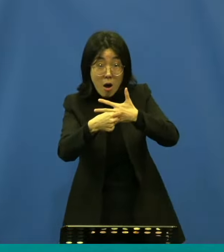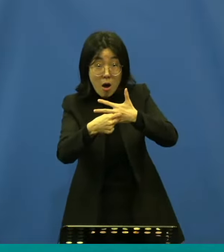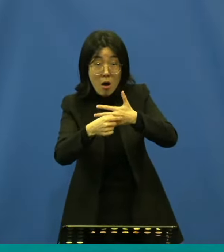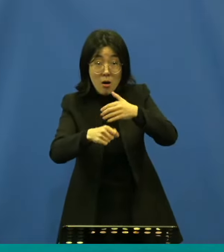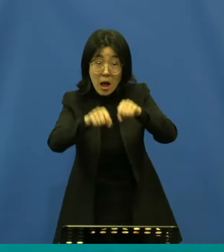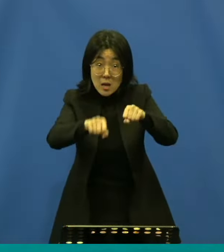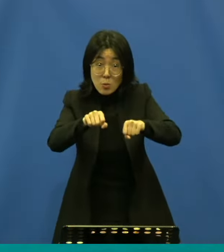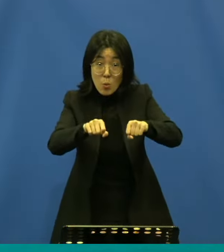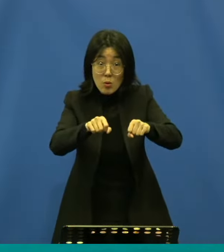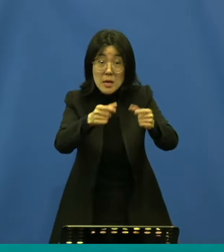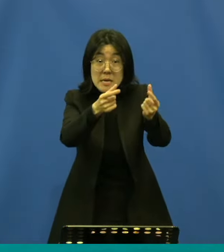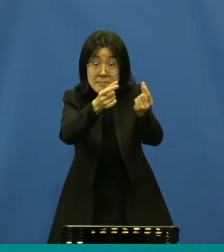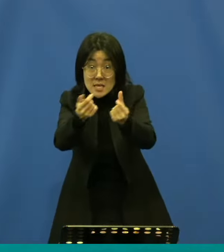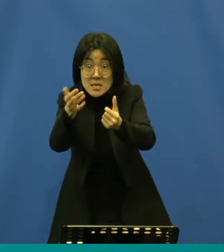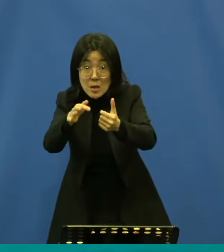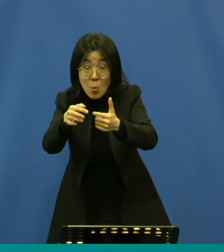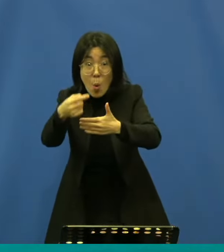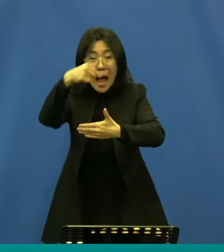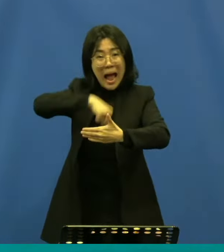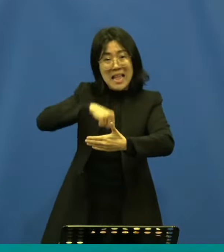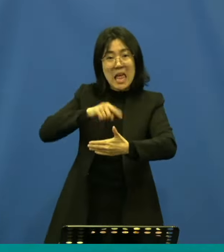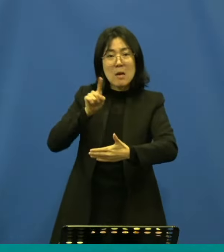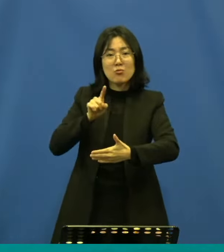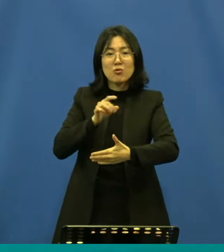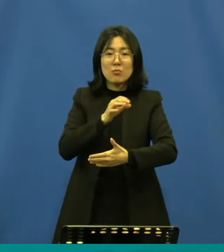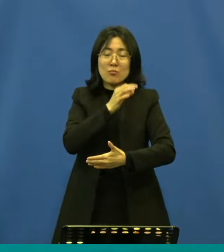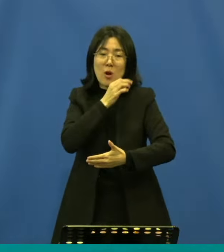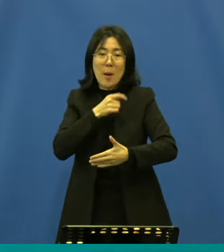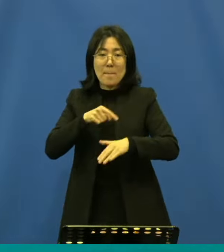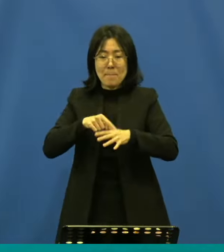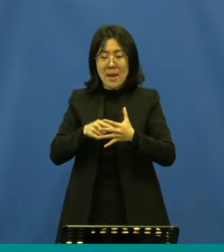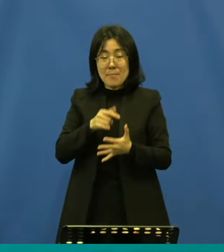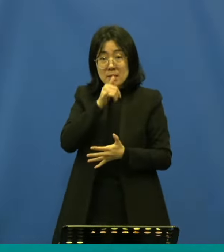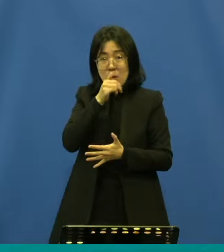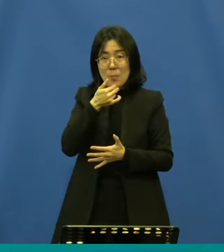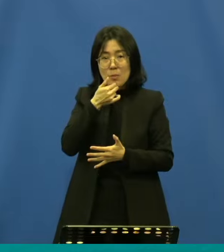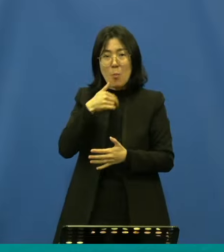세계, 컴플렉스라고 하는 게 뭐냐는 거죠.